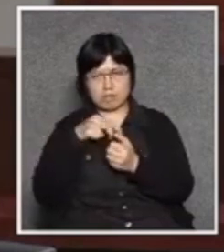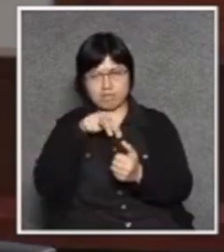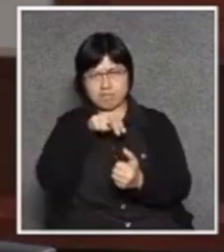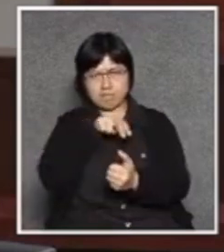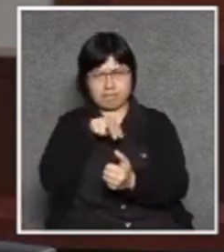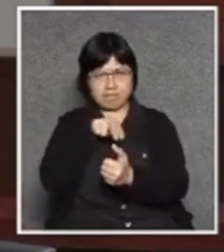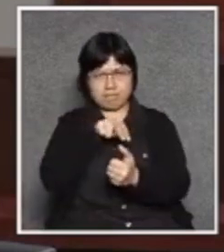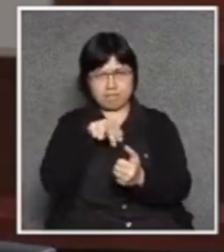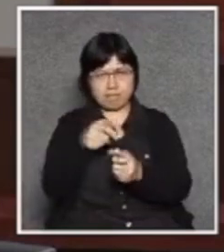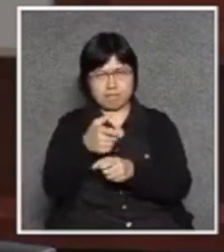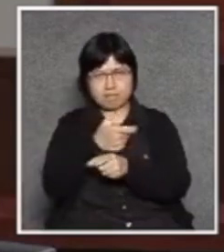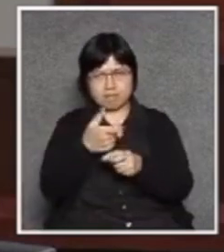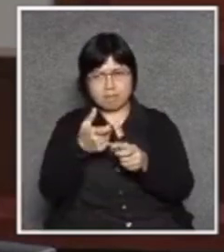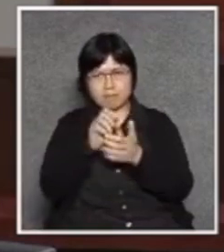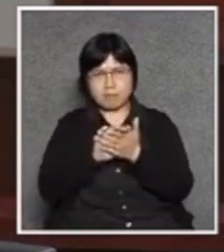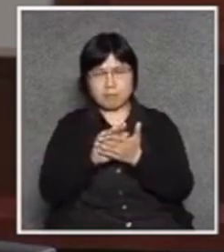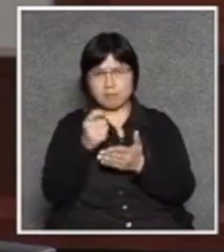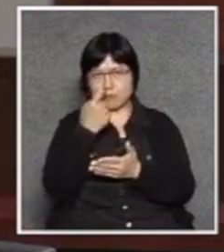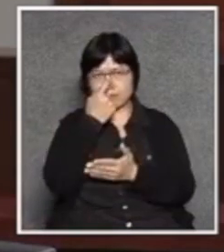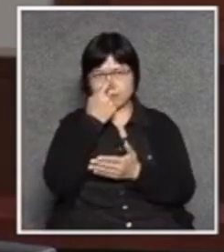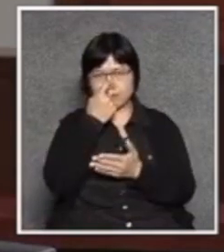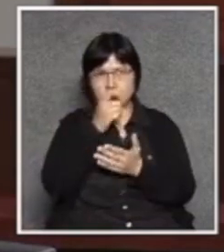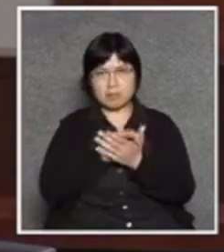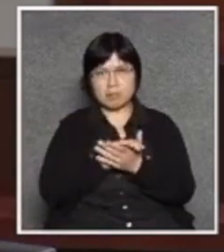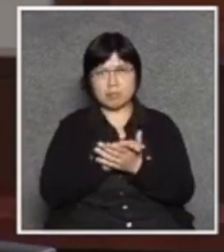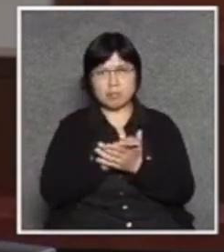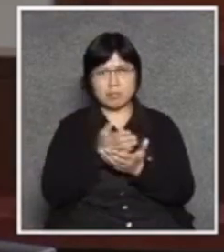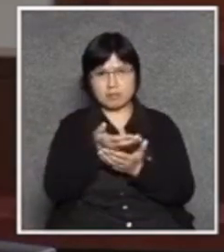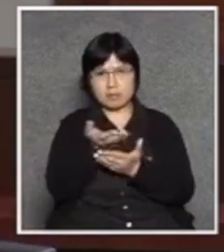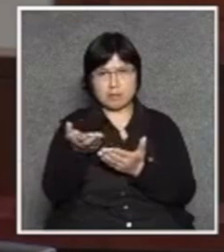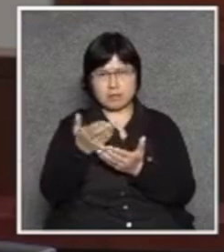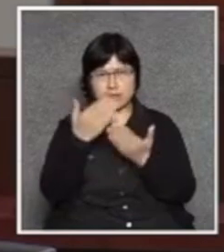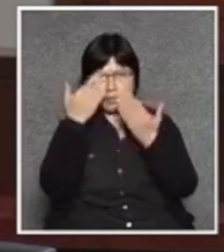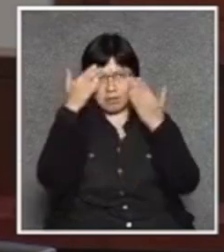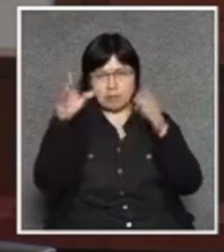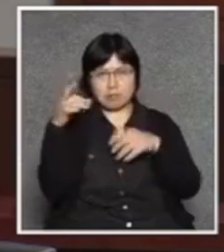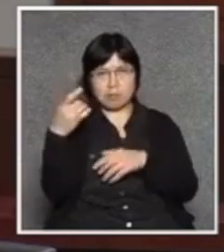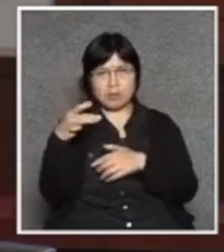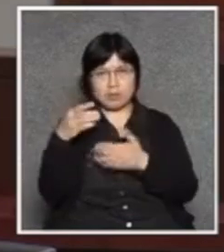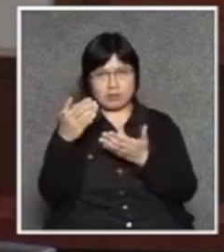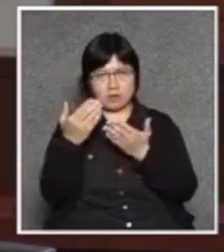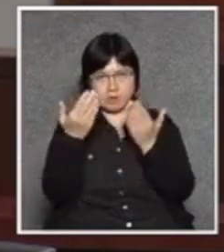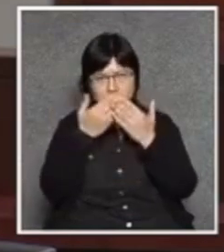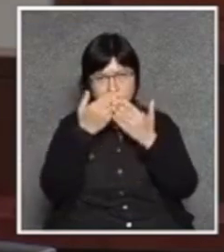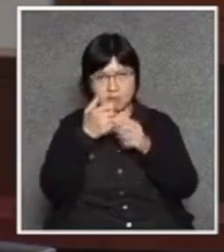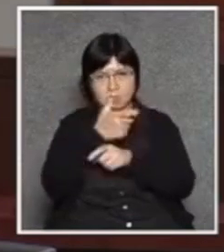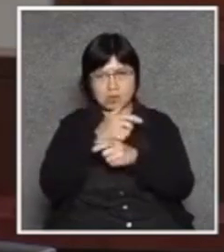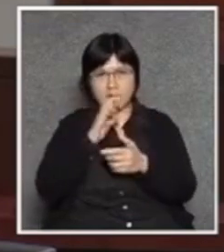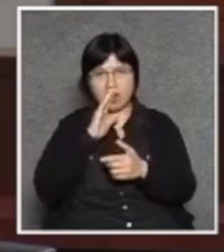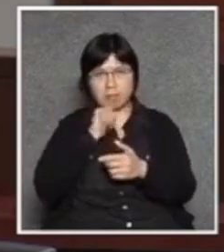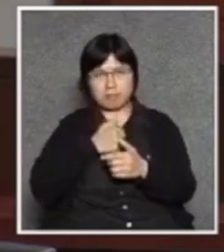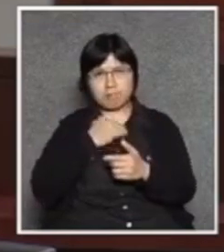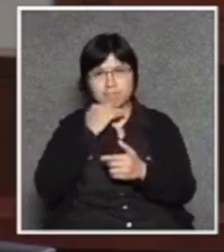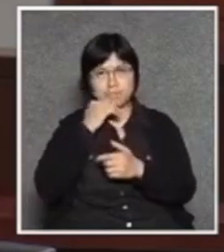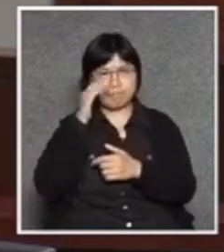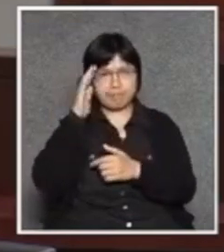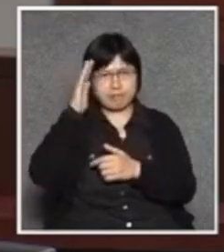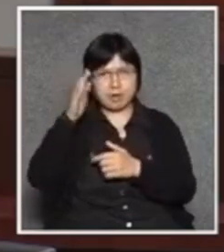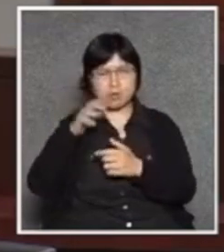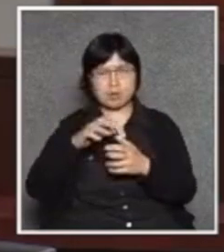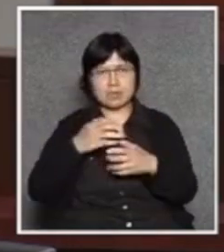場。梁振英將大家對開放免費電視市場的合理期望一手扼